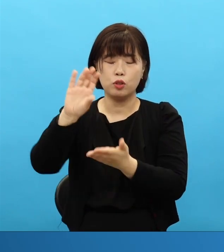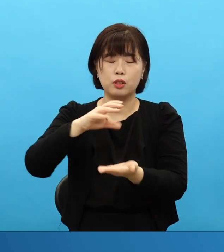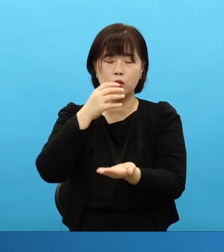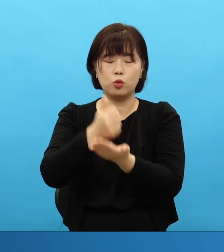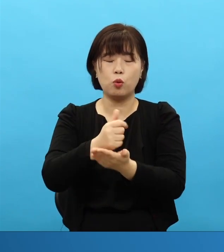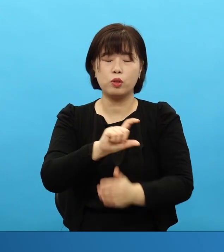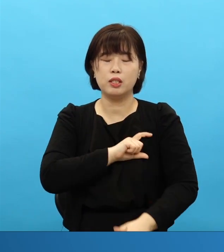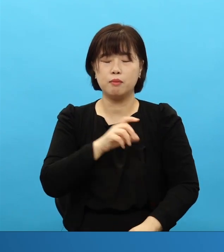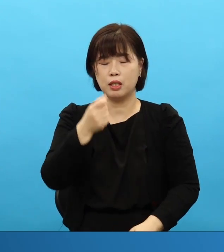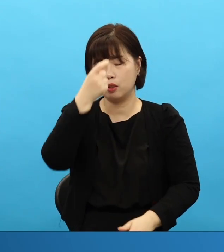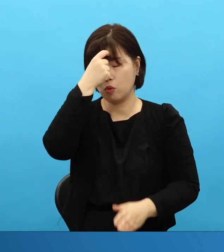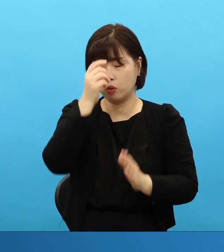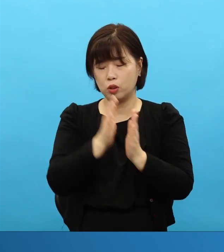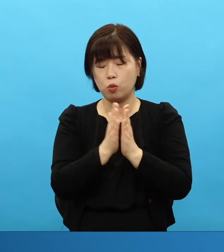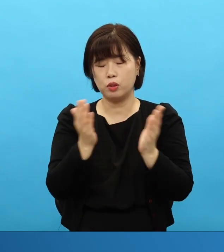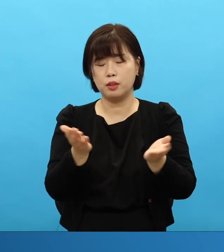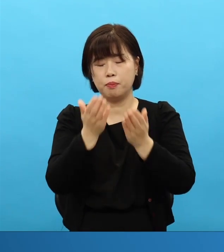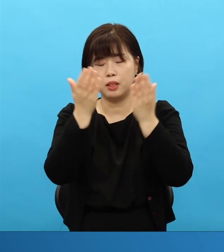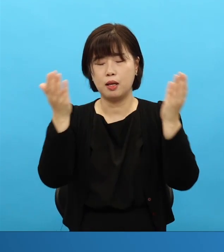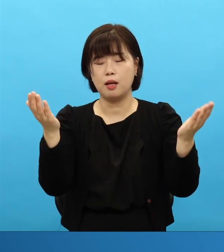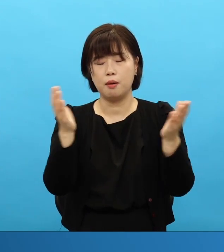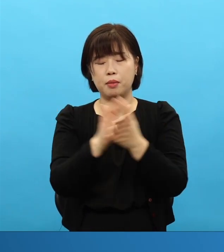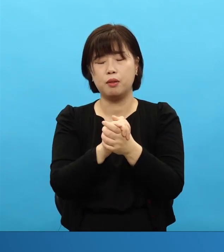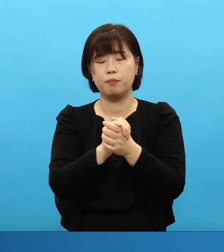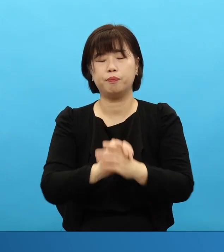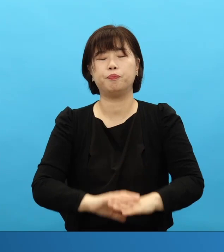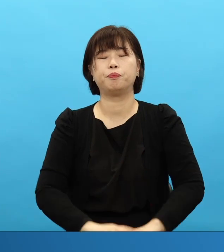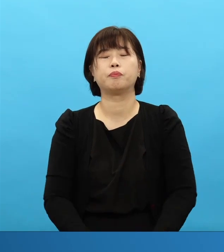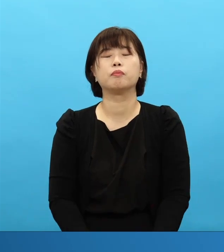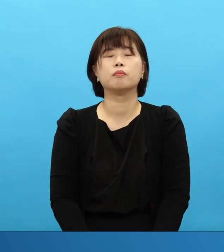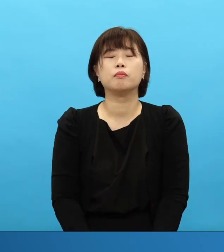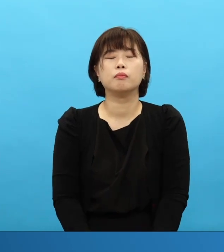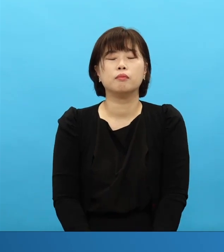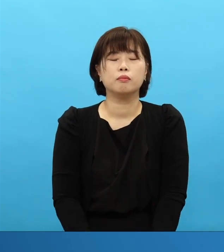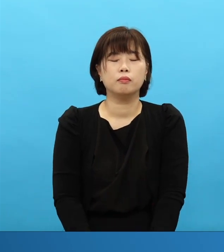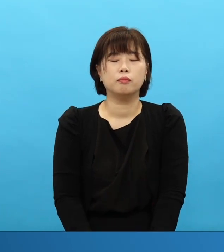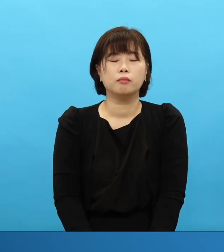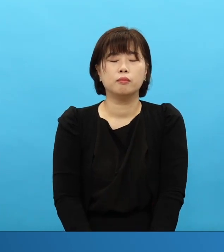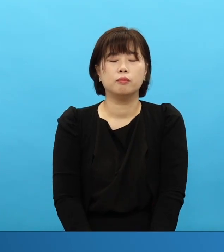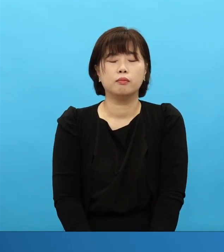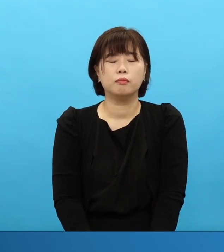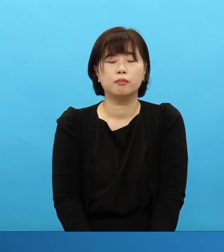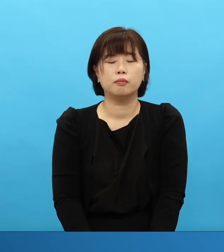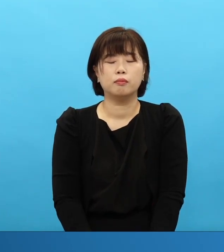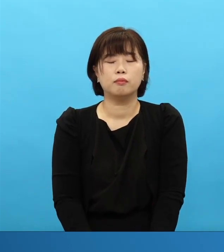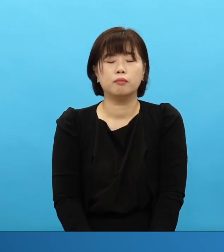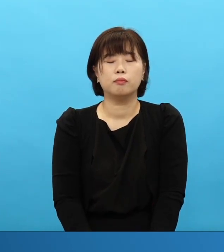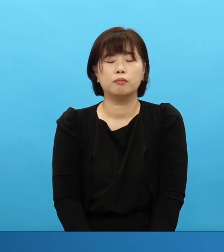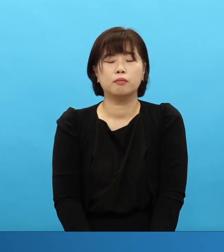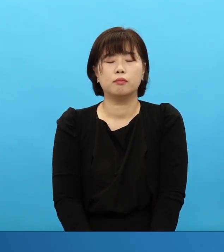이름으로 기도하옵나이다. 아멘. 奉耶稣基督的名祷告，阿门。